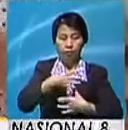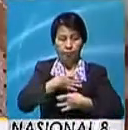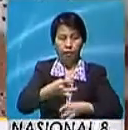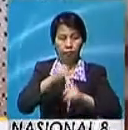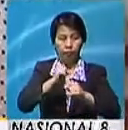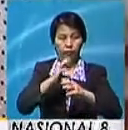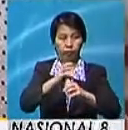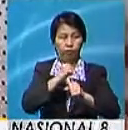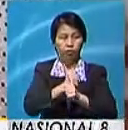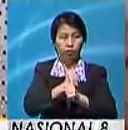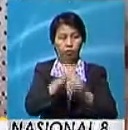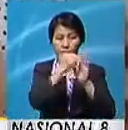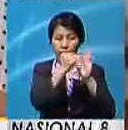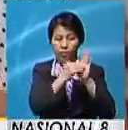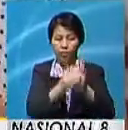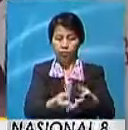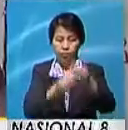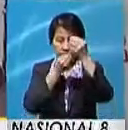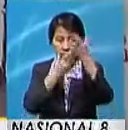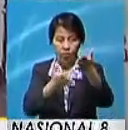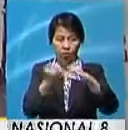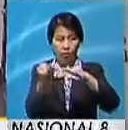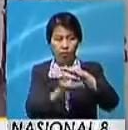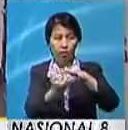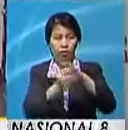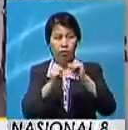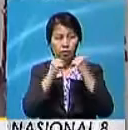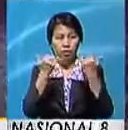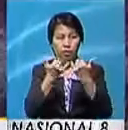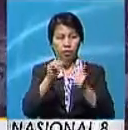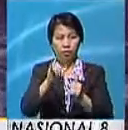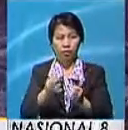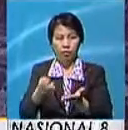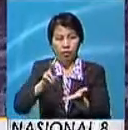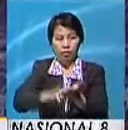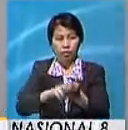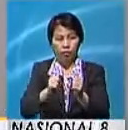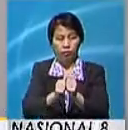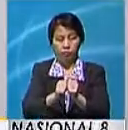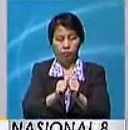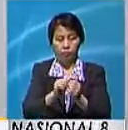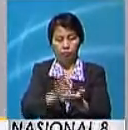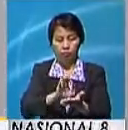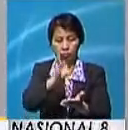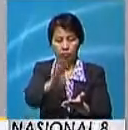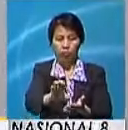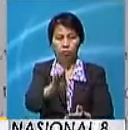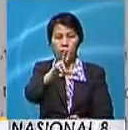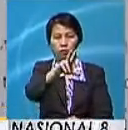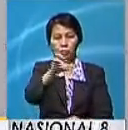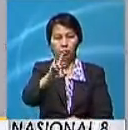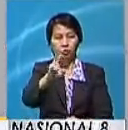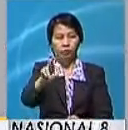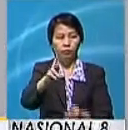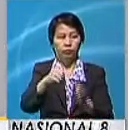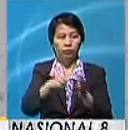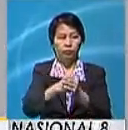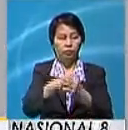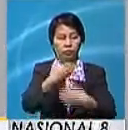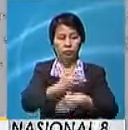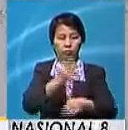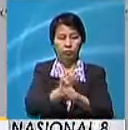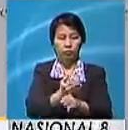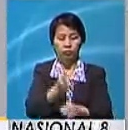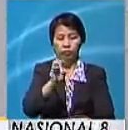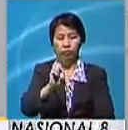boleh mendapatkan senarai dan maklumat profil lengkap syarikat yang mendaftar dengan nilai pelaburan minima RM3,000 dalam bentuk